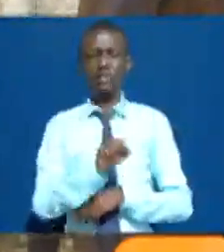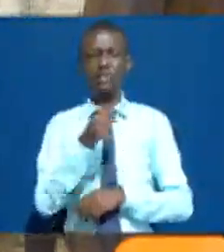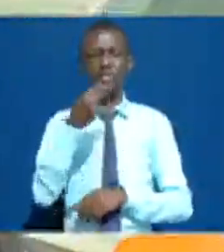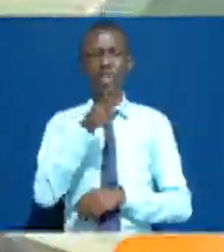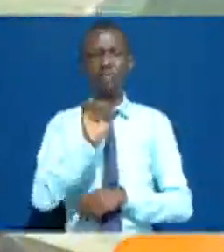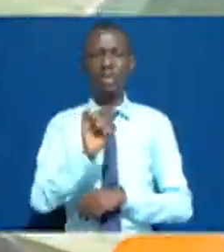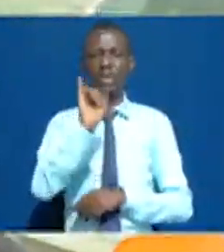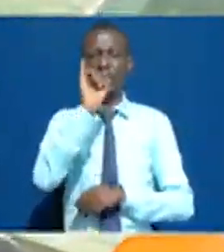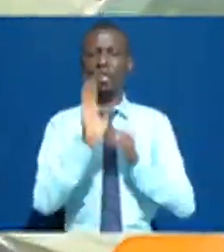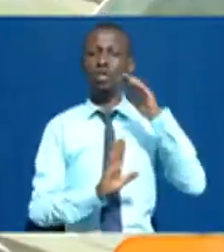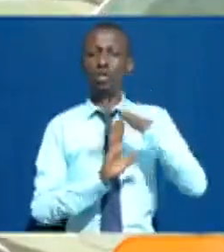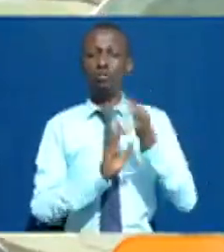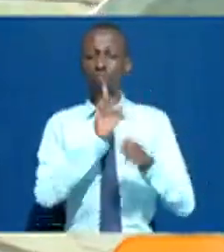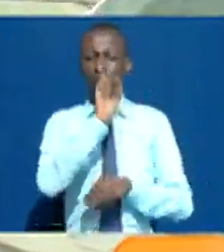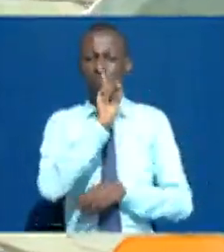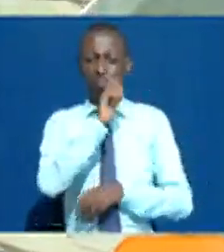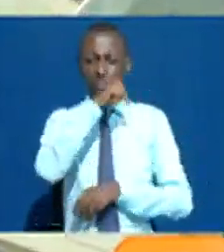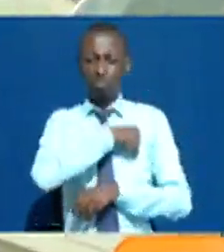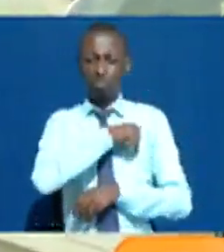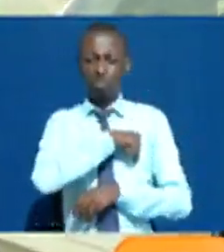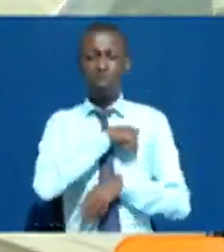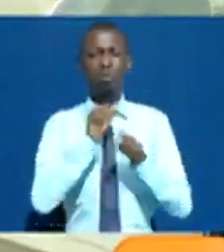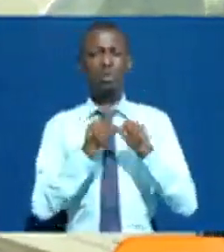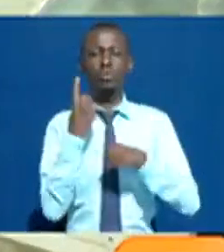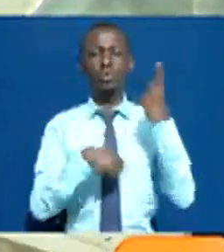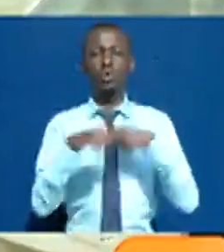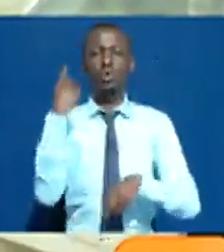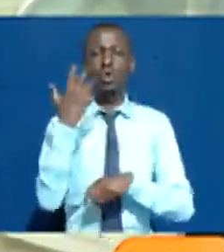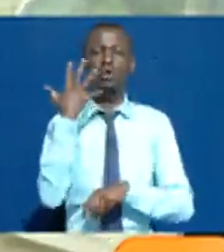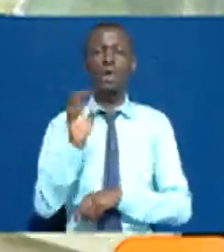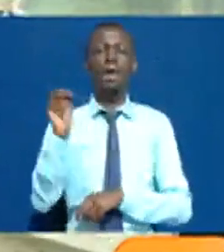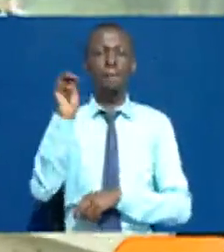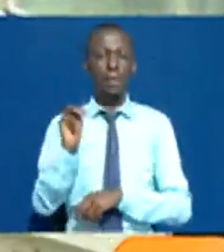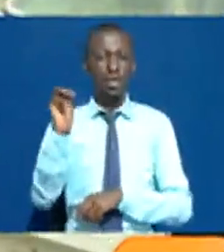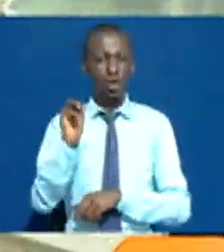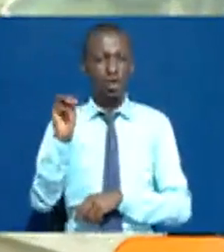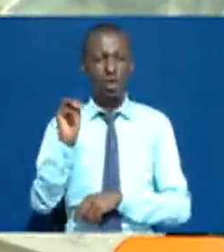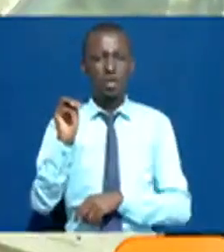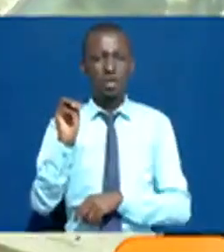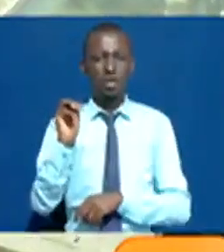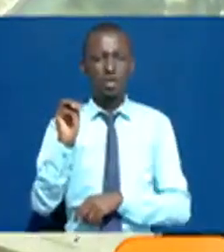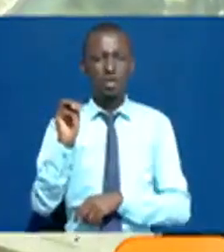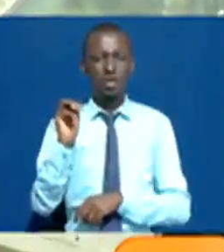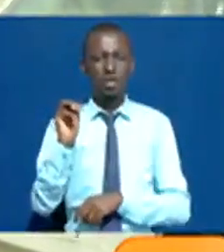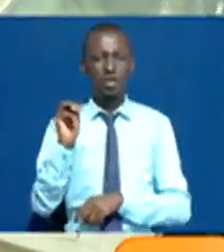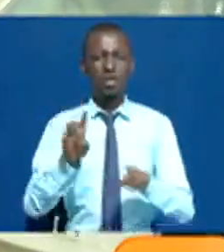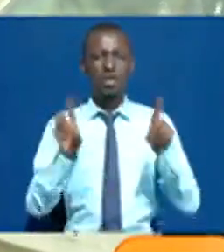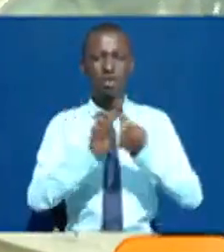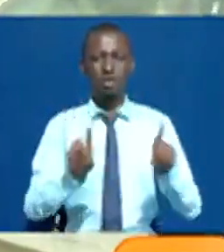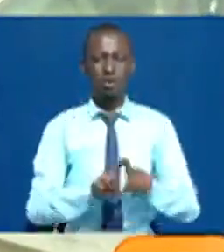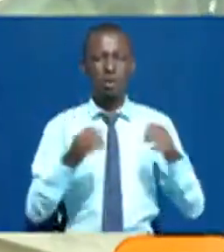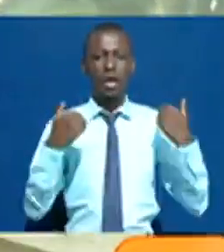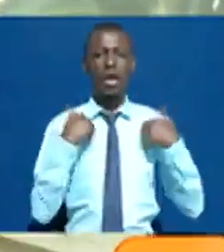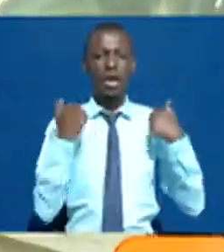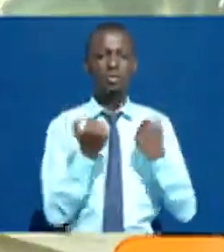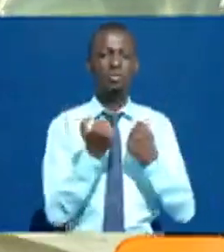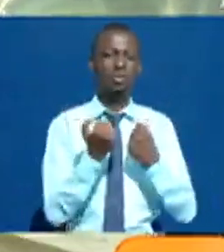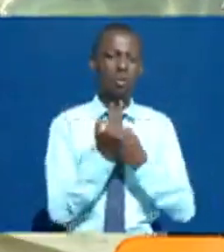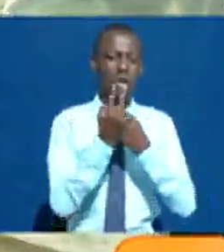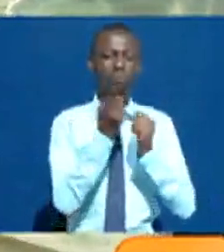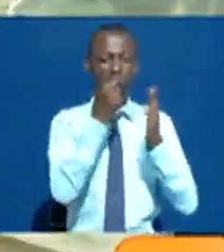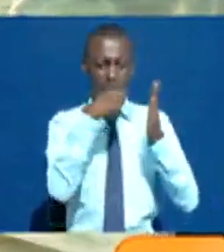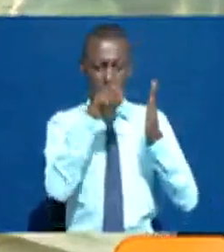ambayo sasa una stand a chance ya kushinda 5 million Kenyan shillings. Na uzuri wa jackpot yetu iko na bonuses kuanzia 12 correct